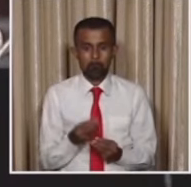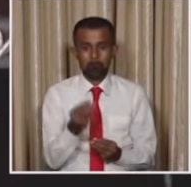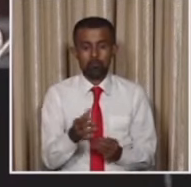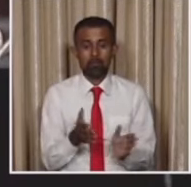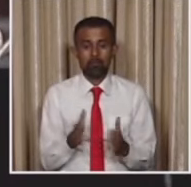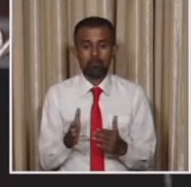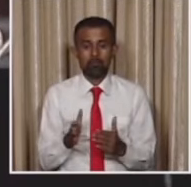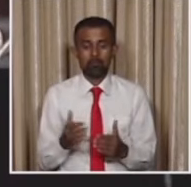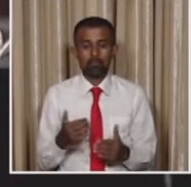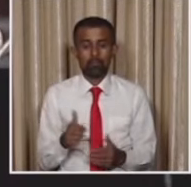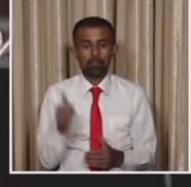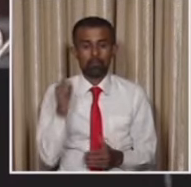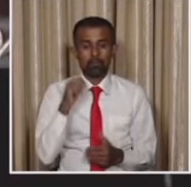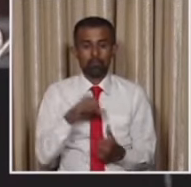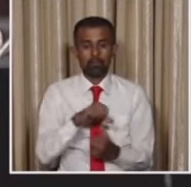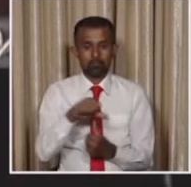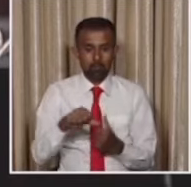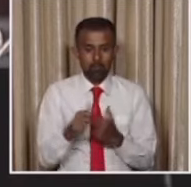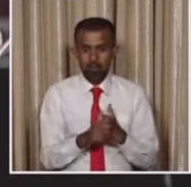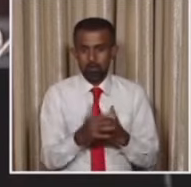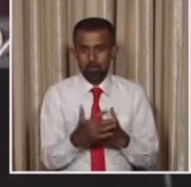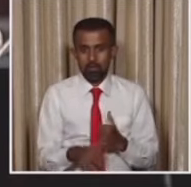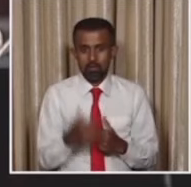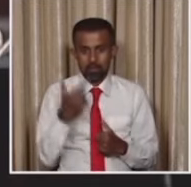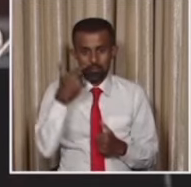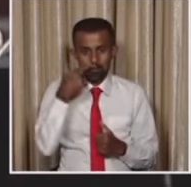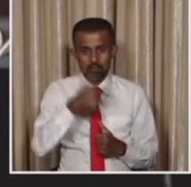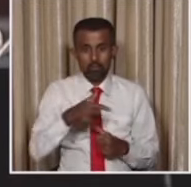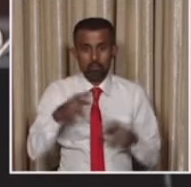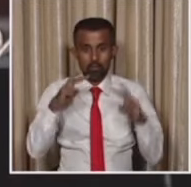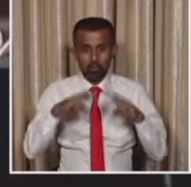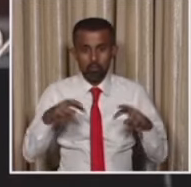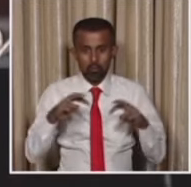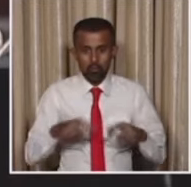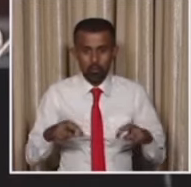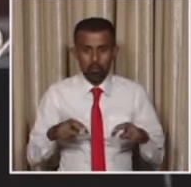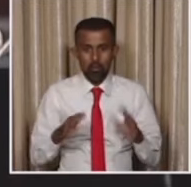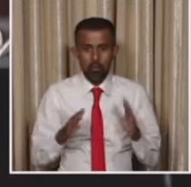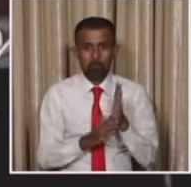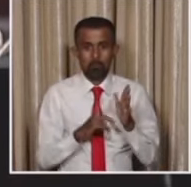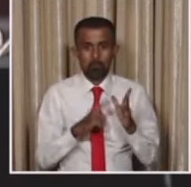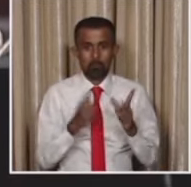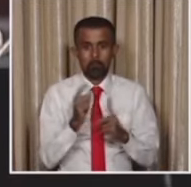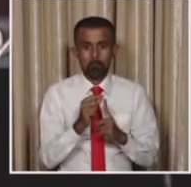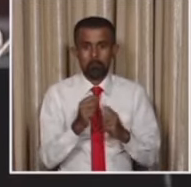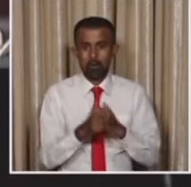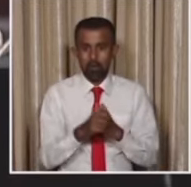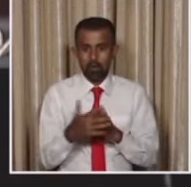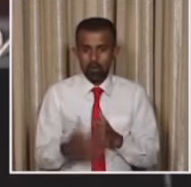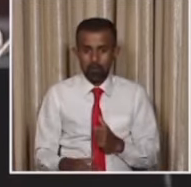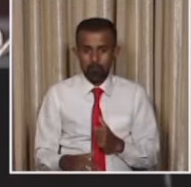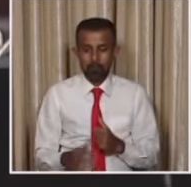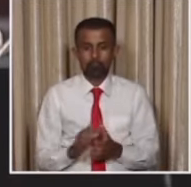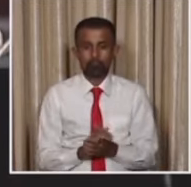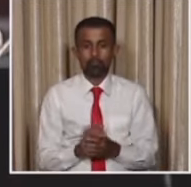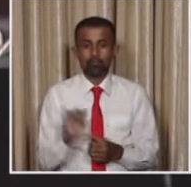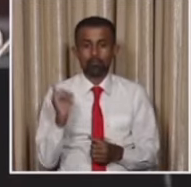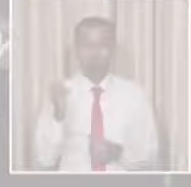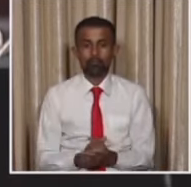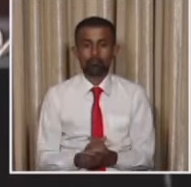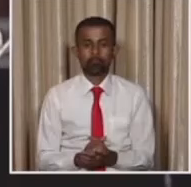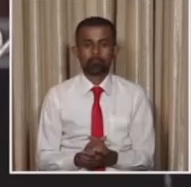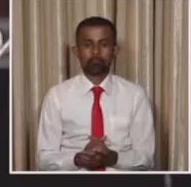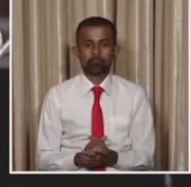අමතරව අපි එදා අධිකාරියක් හැදුවා, තෙල් ගවේෂණය පිළිබඳ සිටියමක් හැදුවා, එවගේම නිලධාරීන්